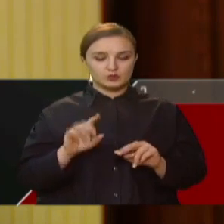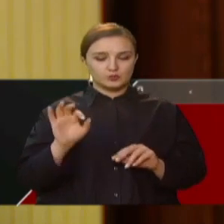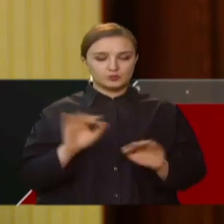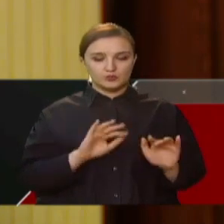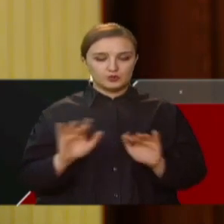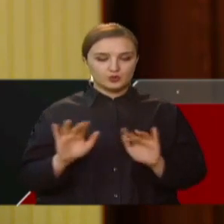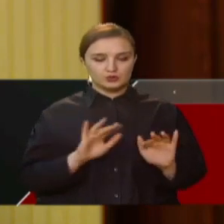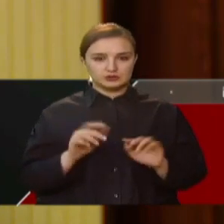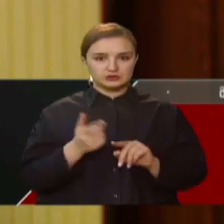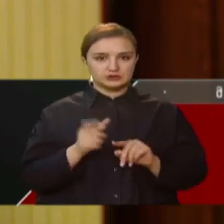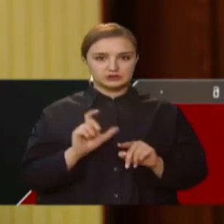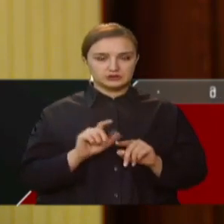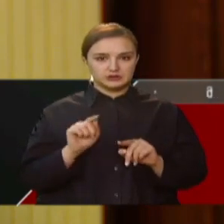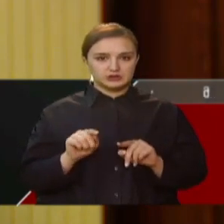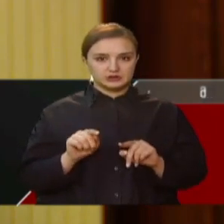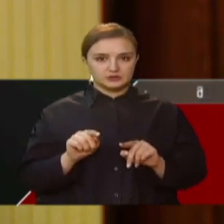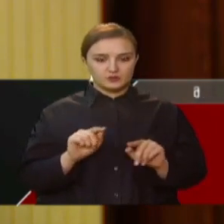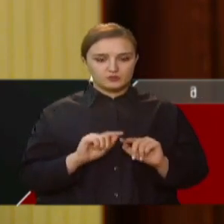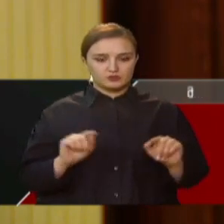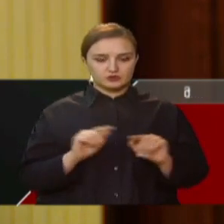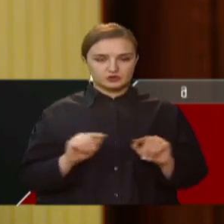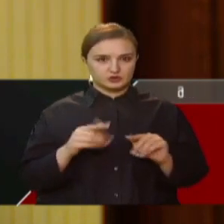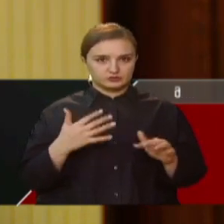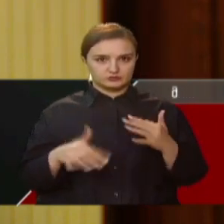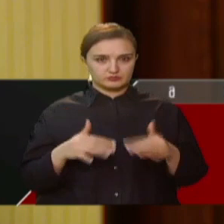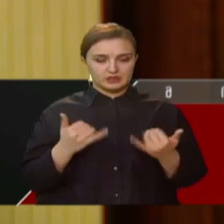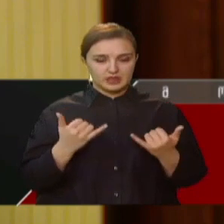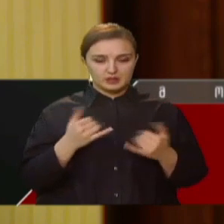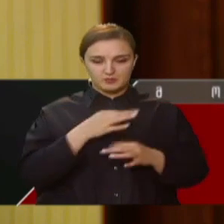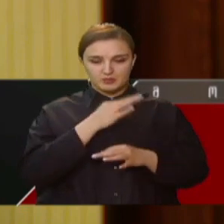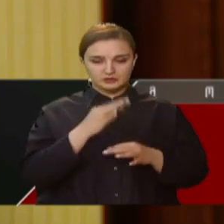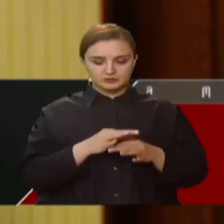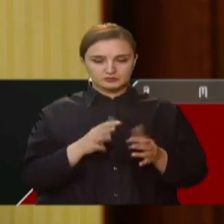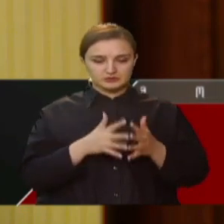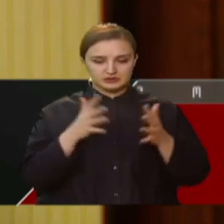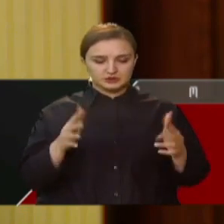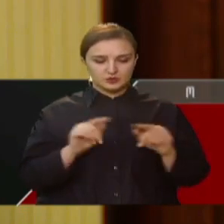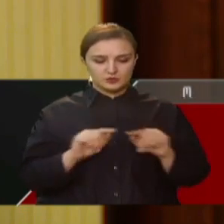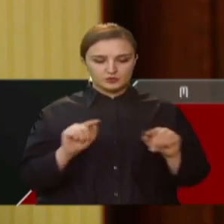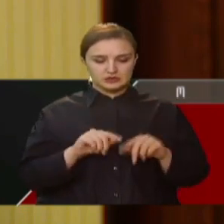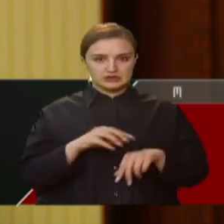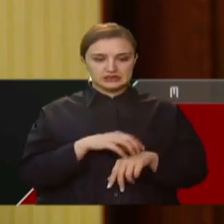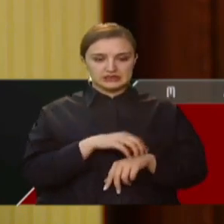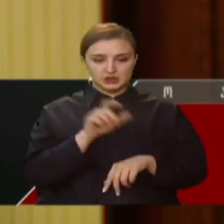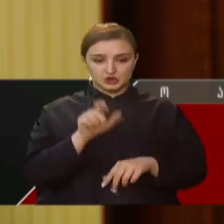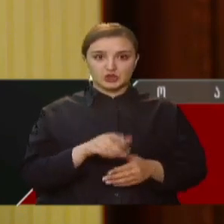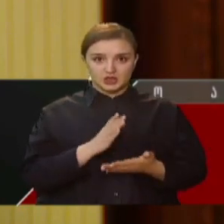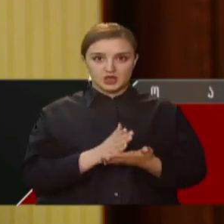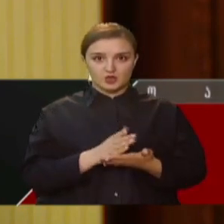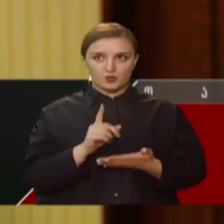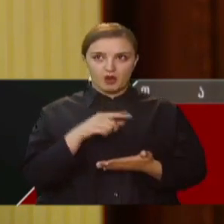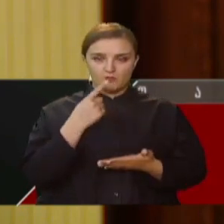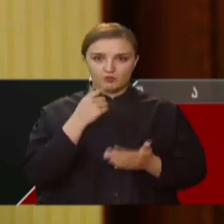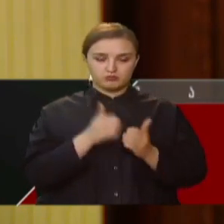procesi mat, zalien, da, idzina, opoziția asta. Eha, pasuhe, zgheblobam, scoli opoziția partii, lideri, rohar. Dar uanu